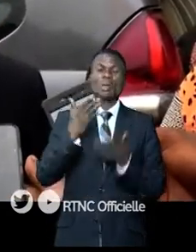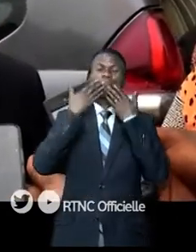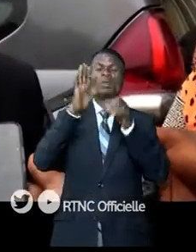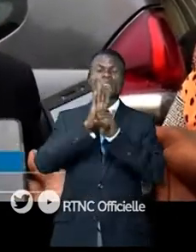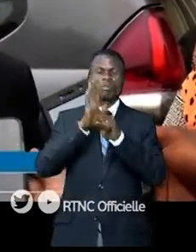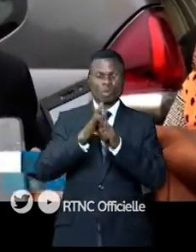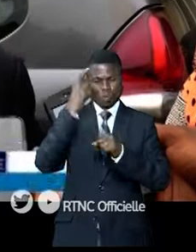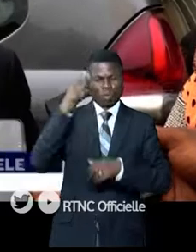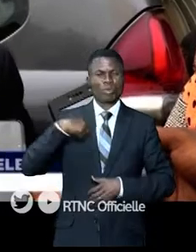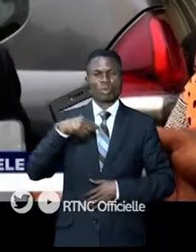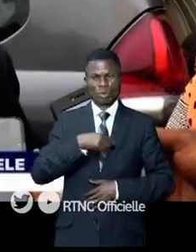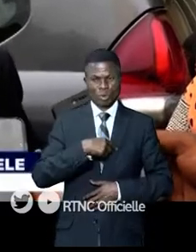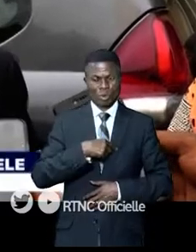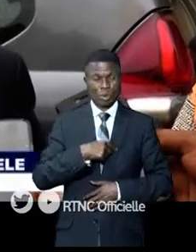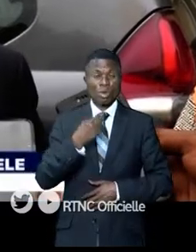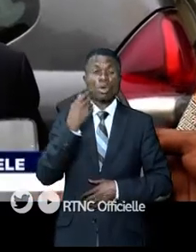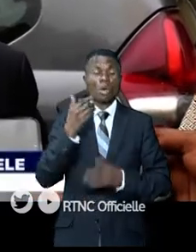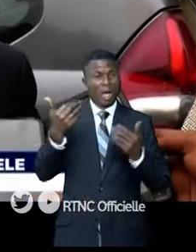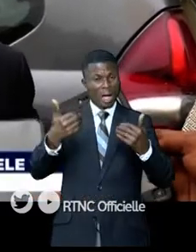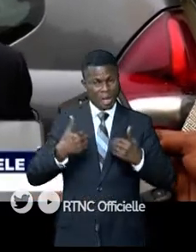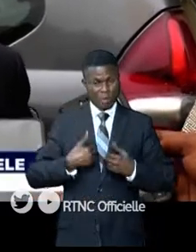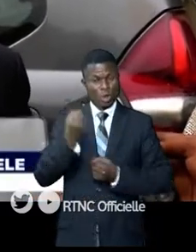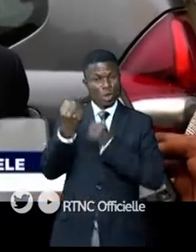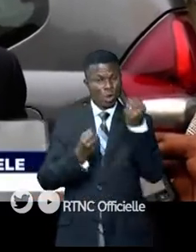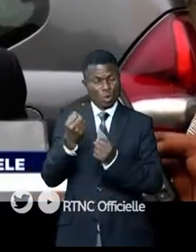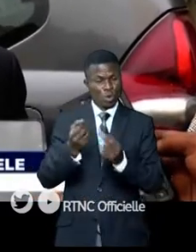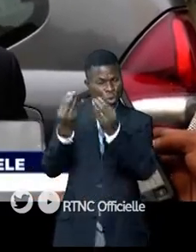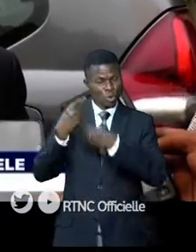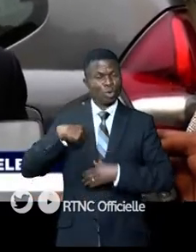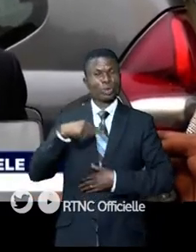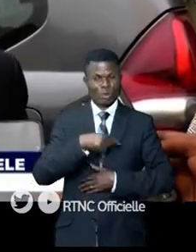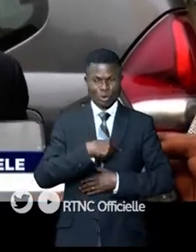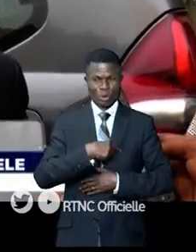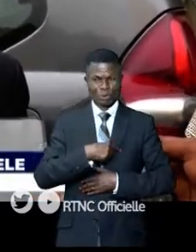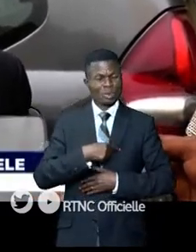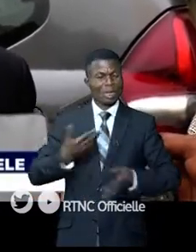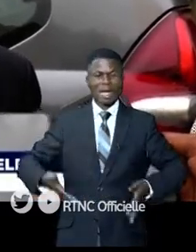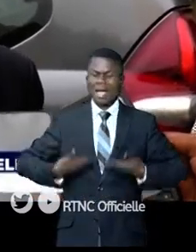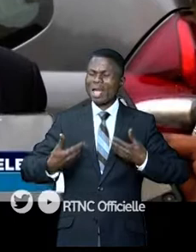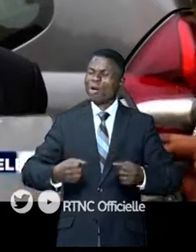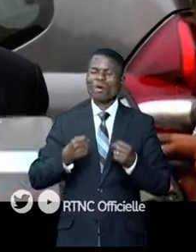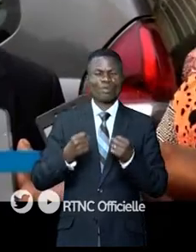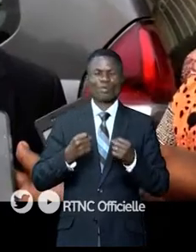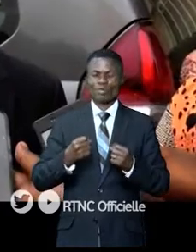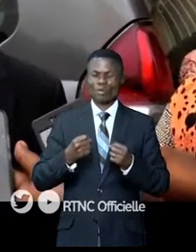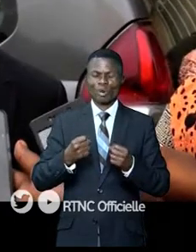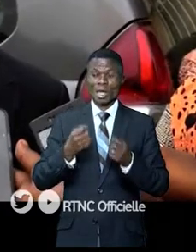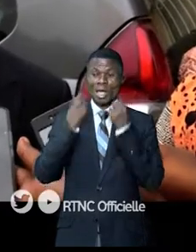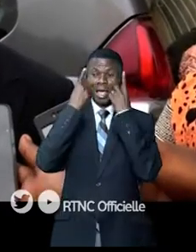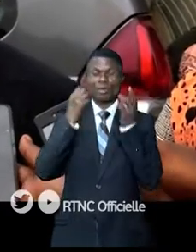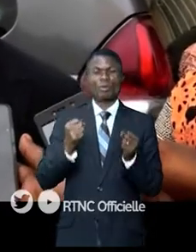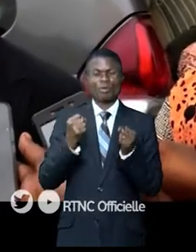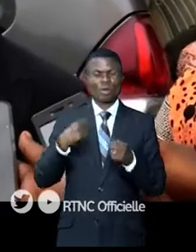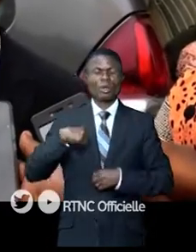nous. Avoir le charroi qu'on veut mettre à notre disposition, c'est quelque chose vraiment de formidable. Et